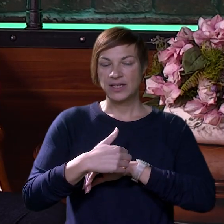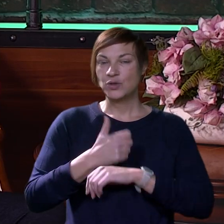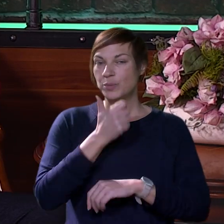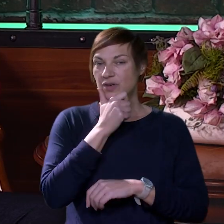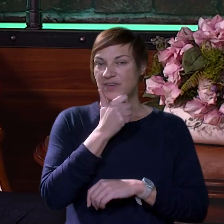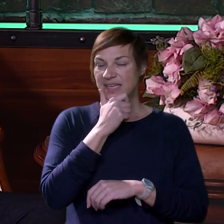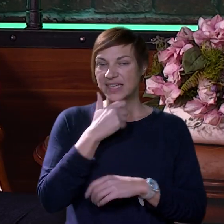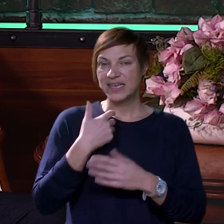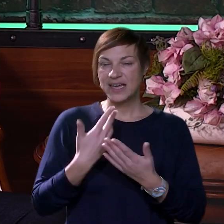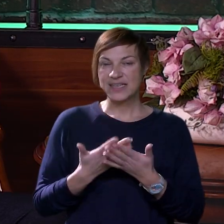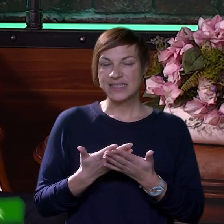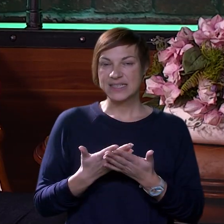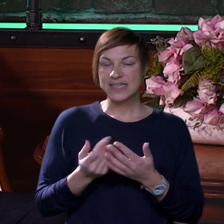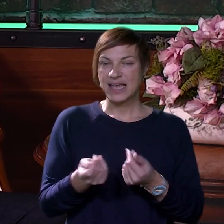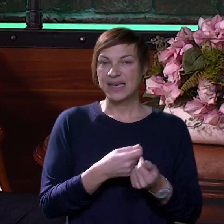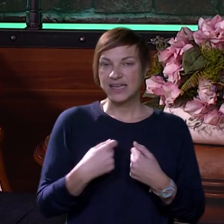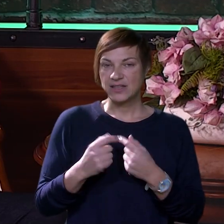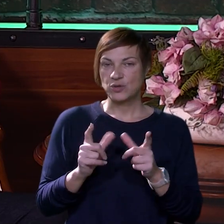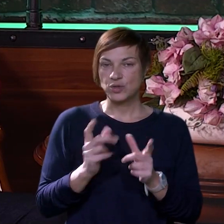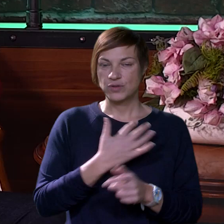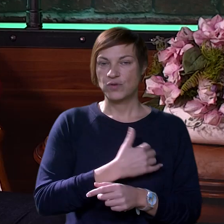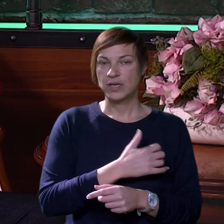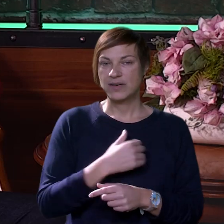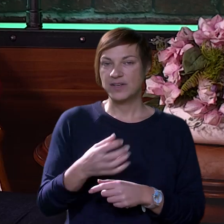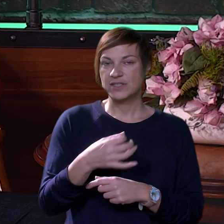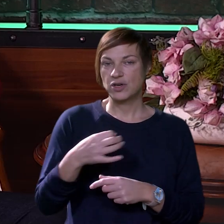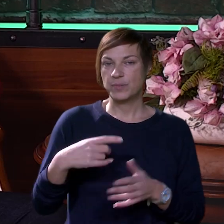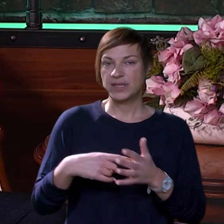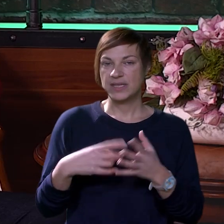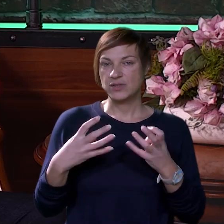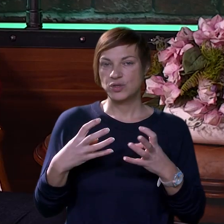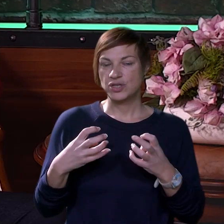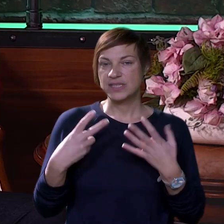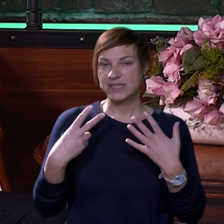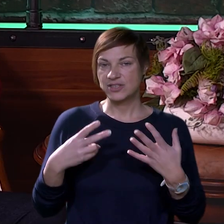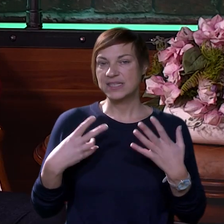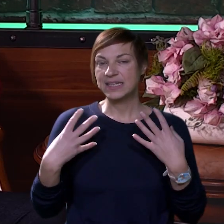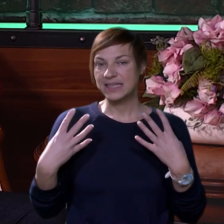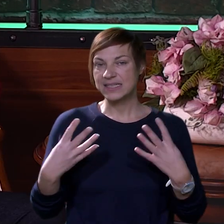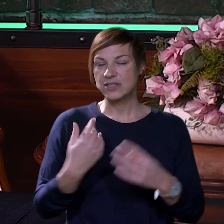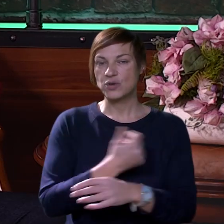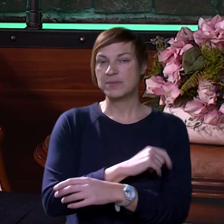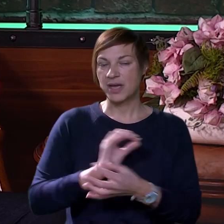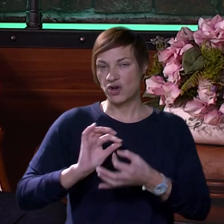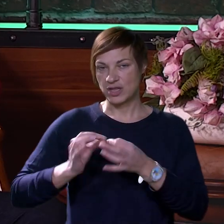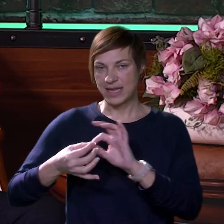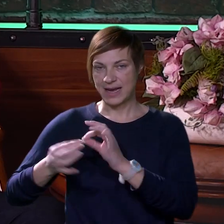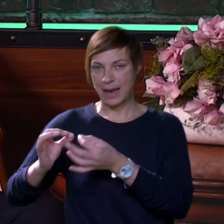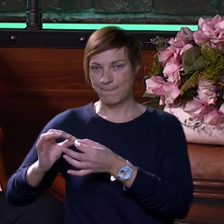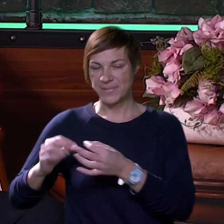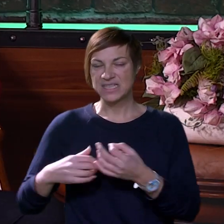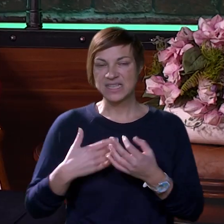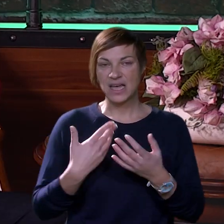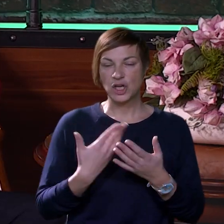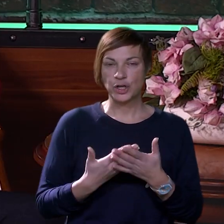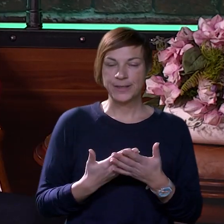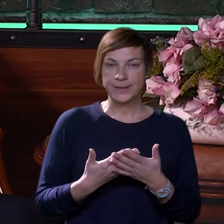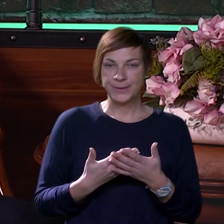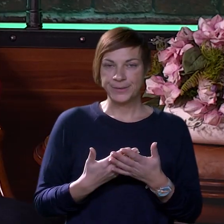je najstarije društvo u Hrvatskoj, osnovano 1878. godine, neprekidno. Tako